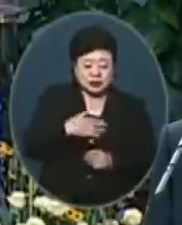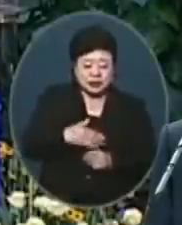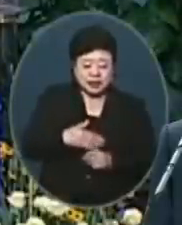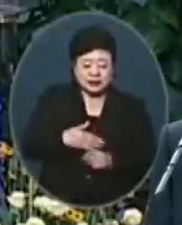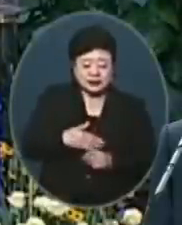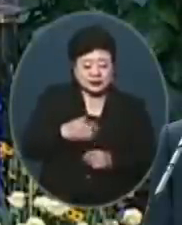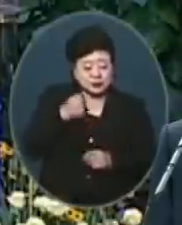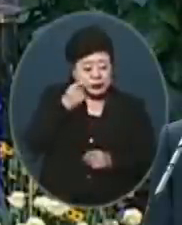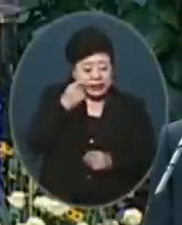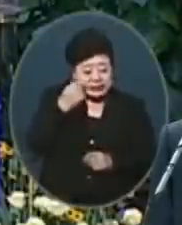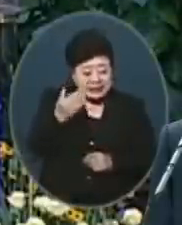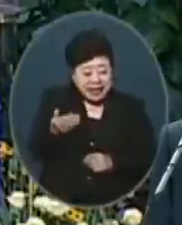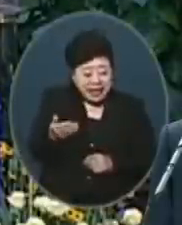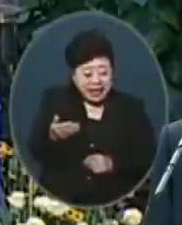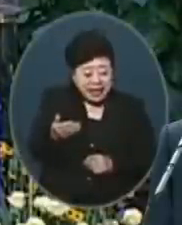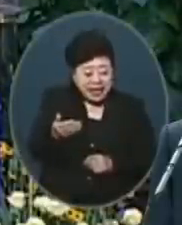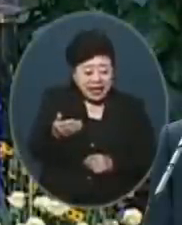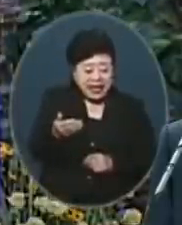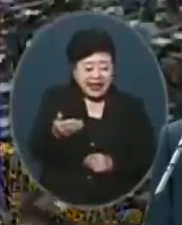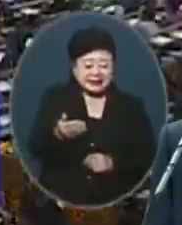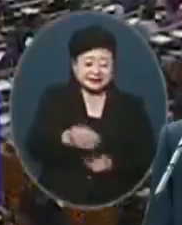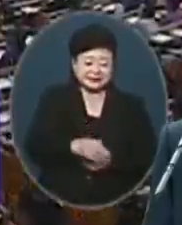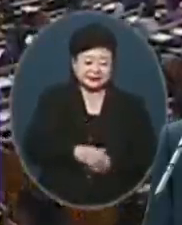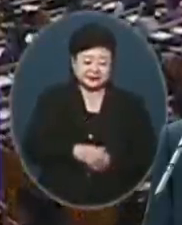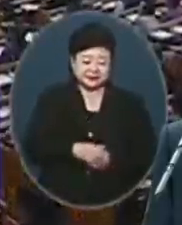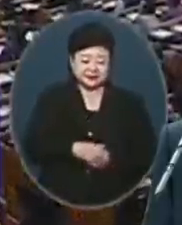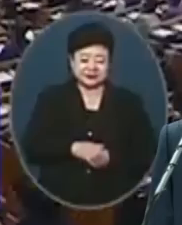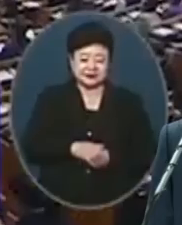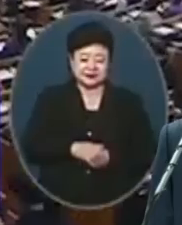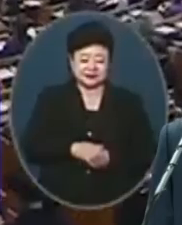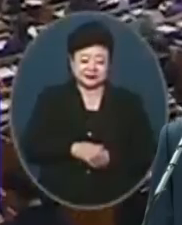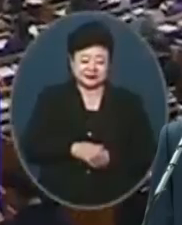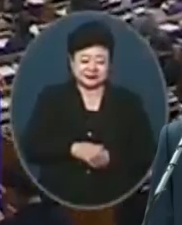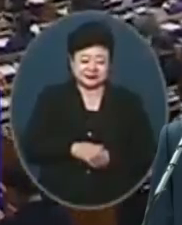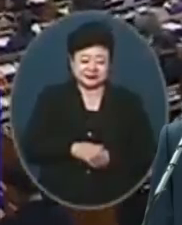이게 읽은 것처럼